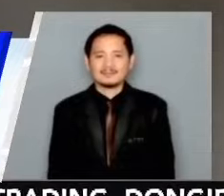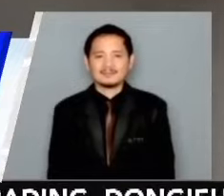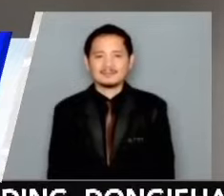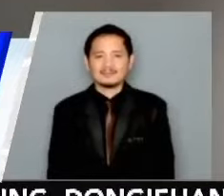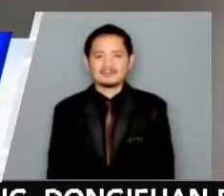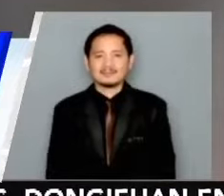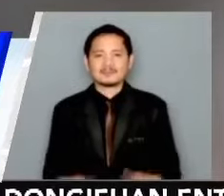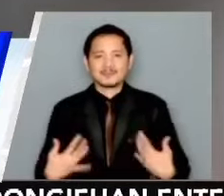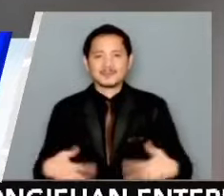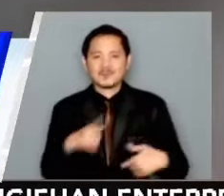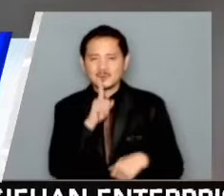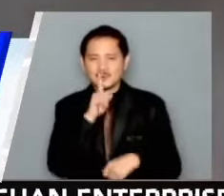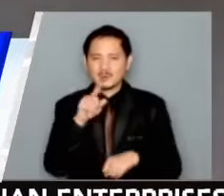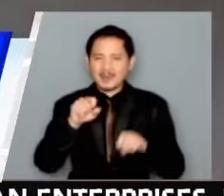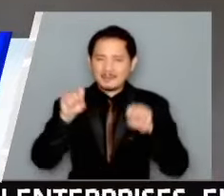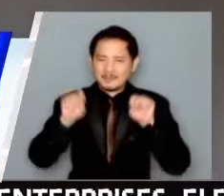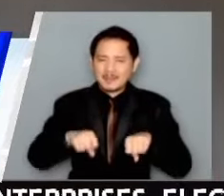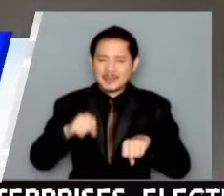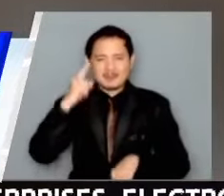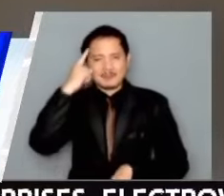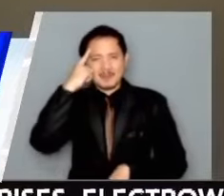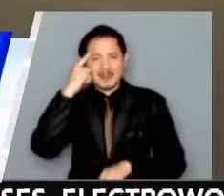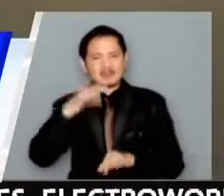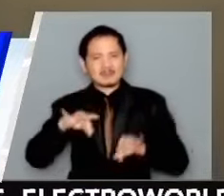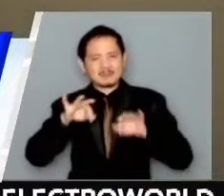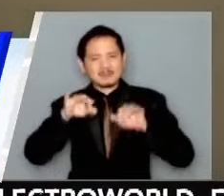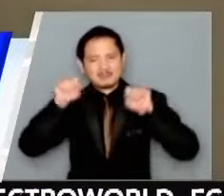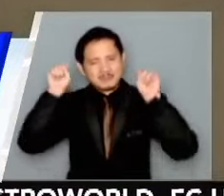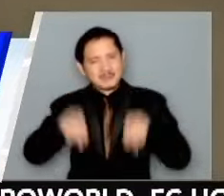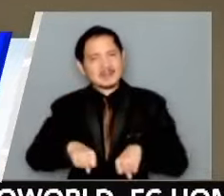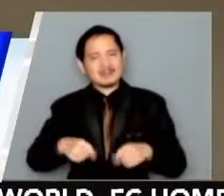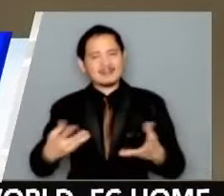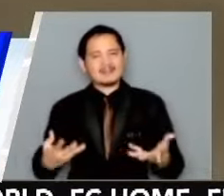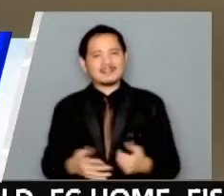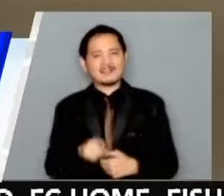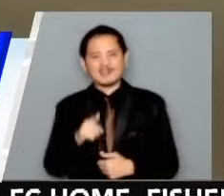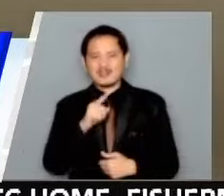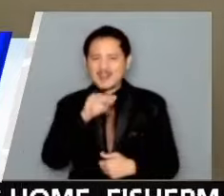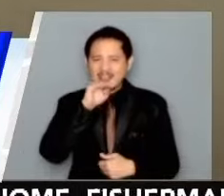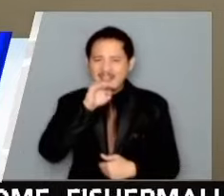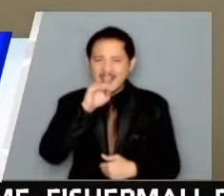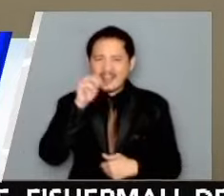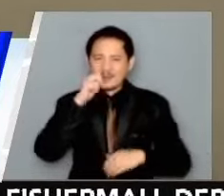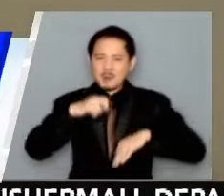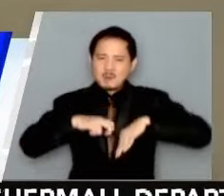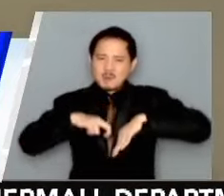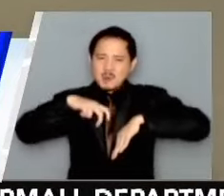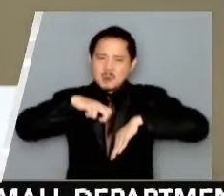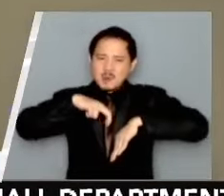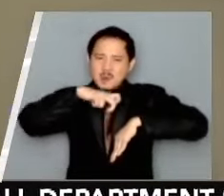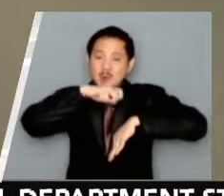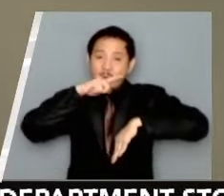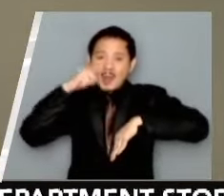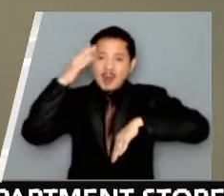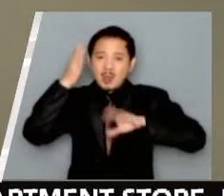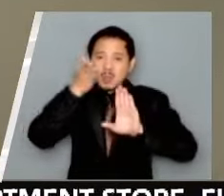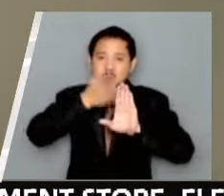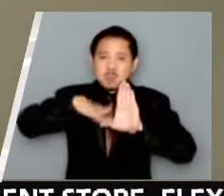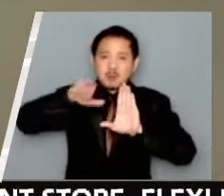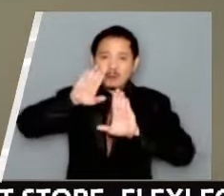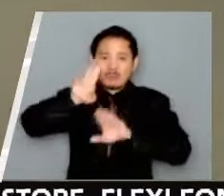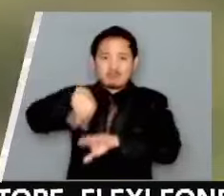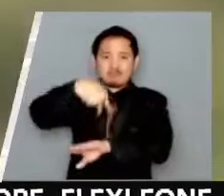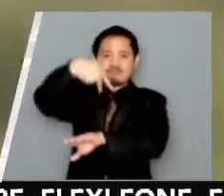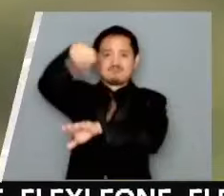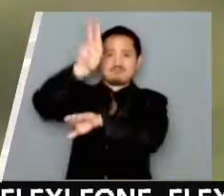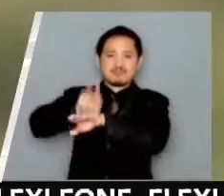kakayanan, yung ating isipan din correct mismo, 'di ba? At mahirap yung ginawa niya, spelunking ha. Isa lang, madulas 'yan eh. Madulas 'yan yung gilid